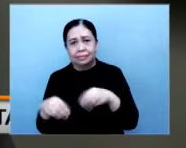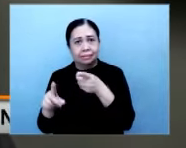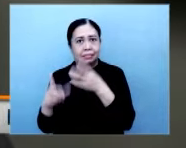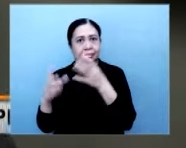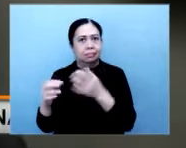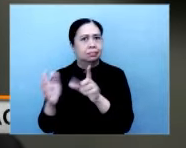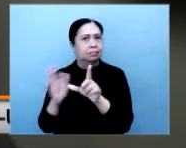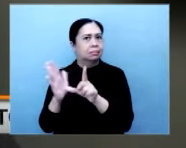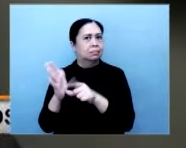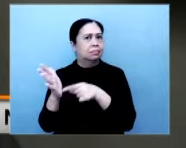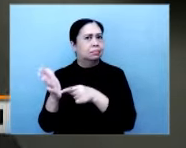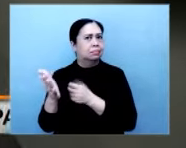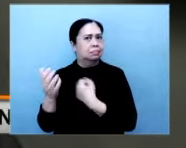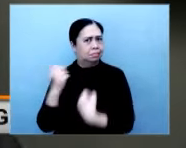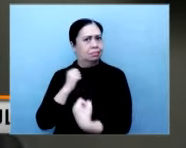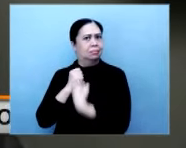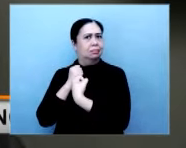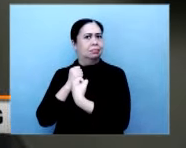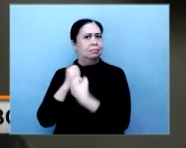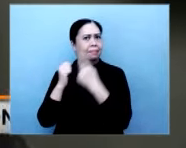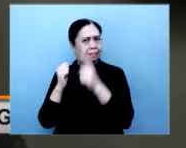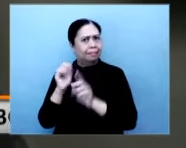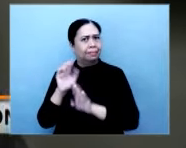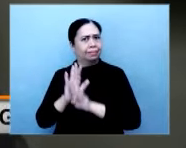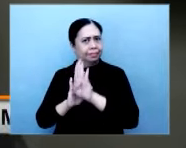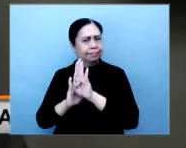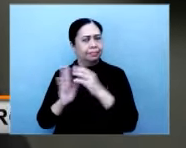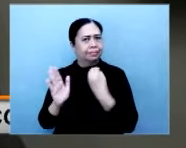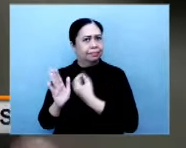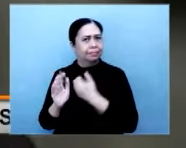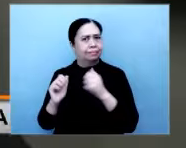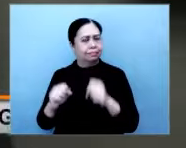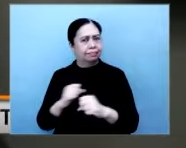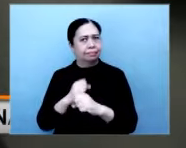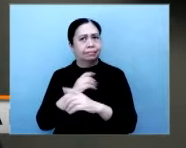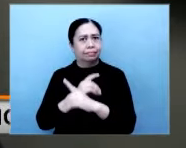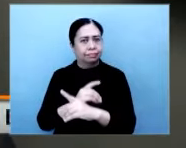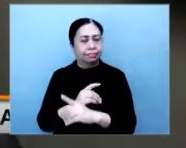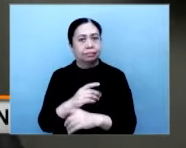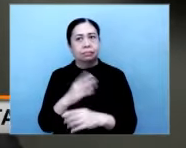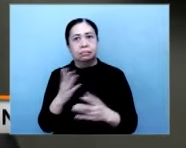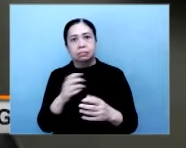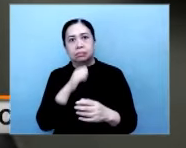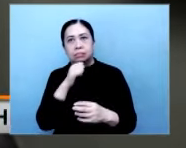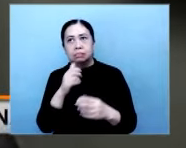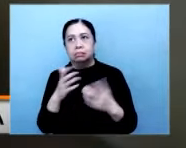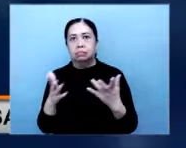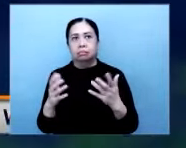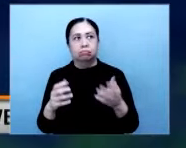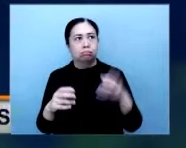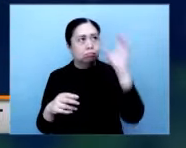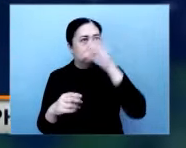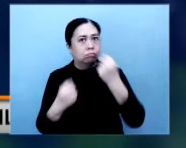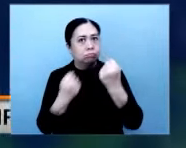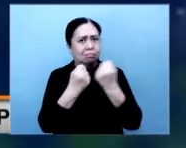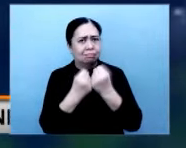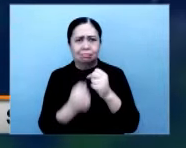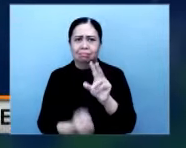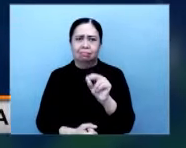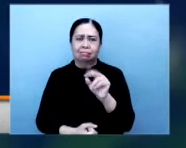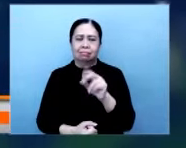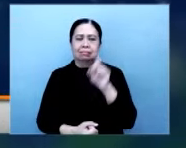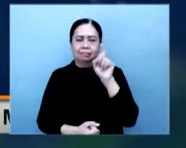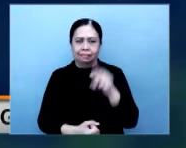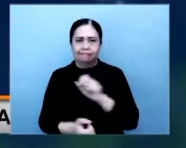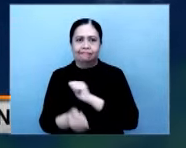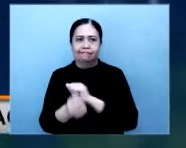means. We have to develop our capability. Ngayon, hindi naman tayo naghahanap ng away. Kailangan ipasa ng National